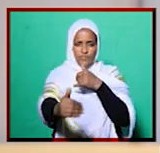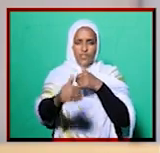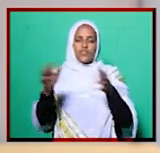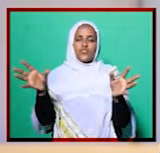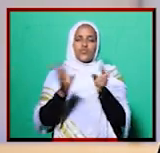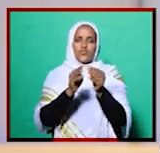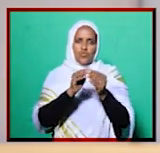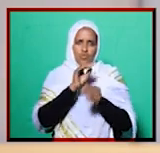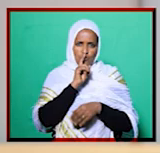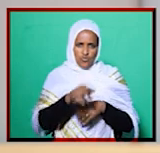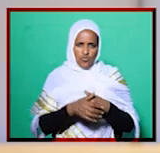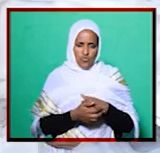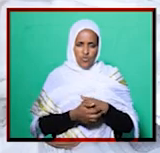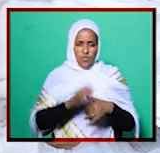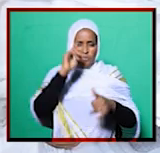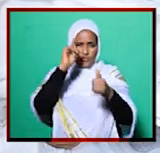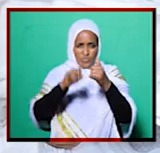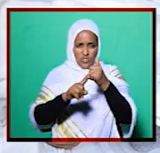ጥጓ ሲኖዶስ ነው፣